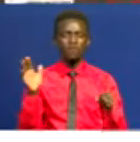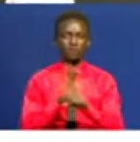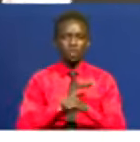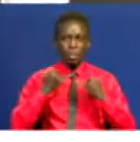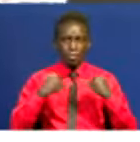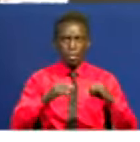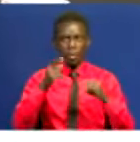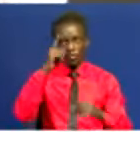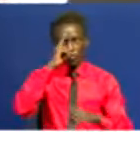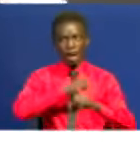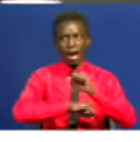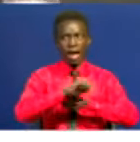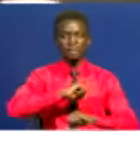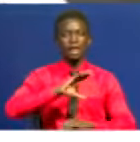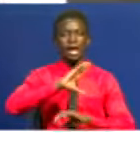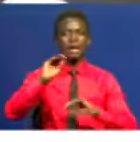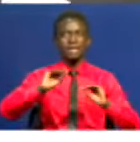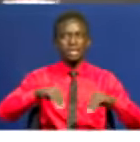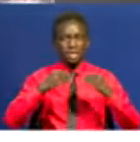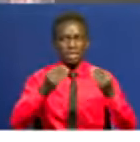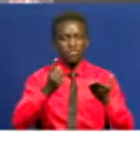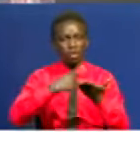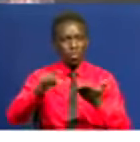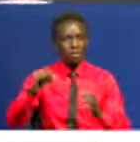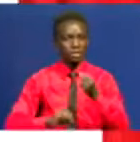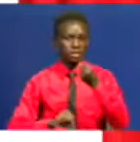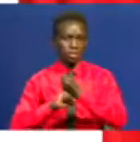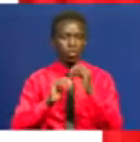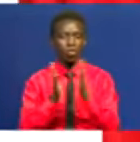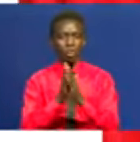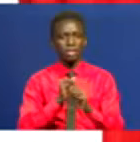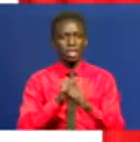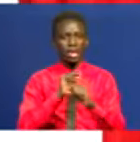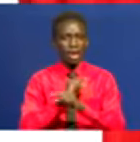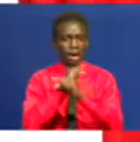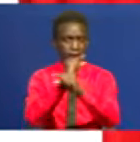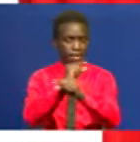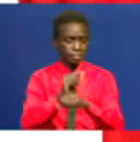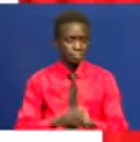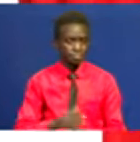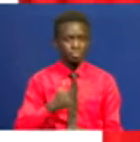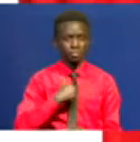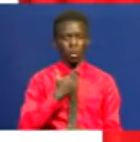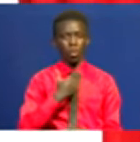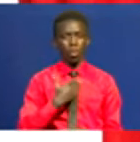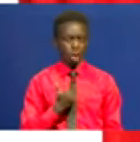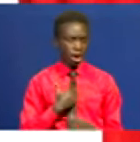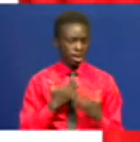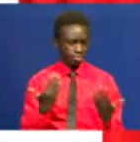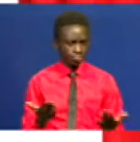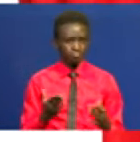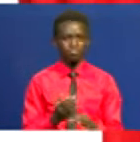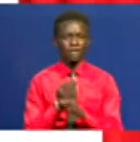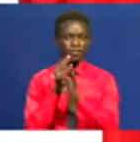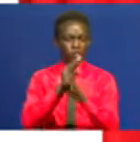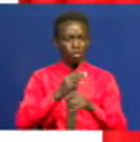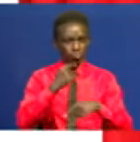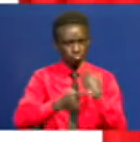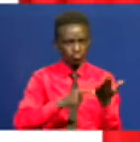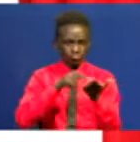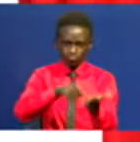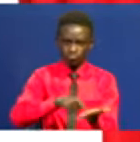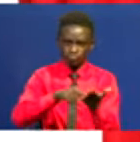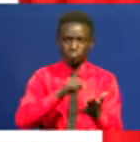the necessary support and guiding. I would like to emphasize that as duty bearers, we